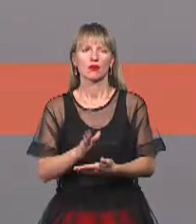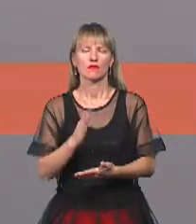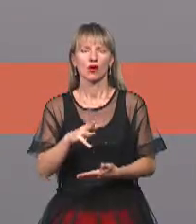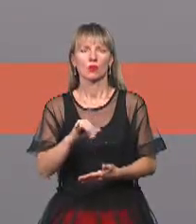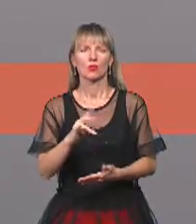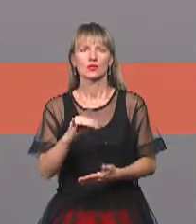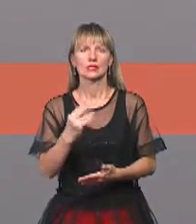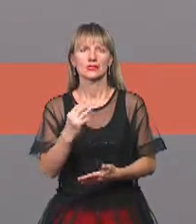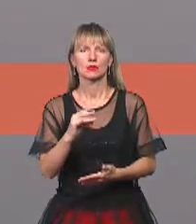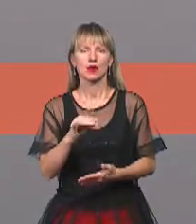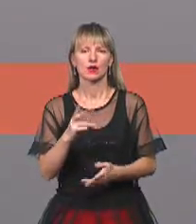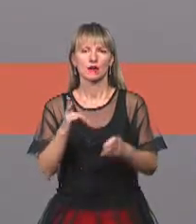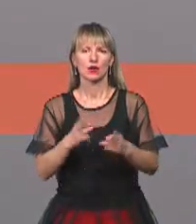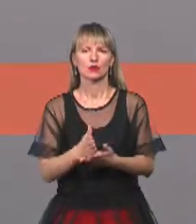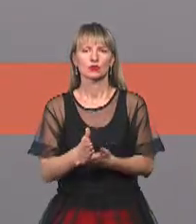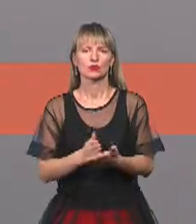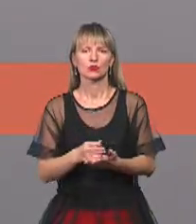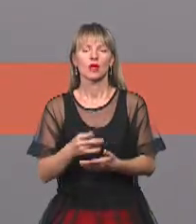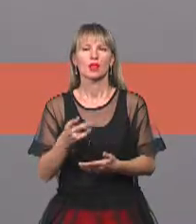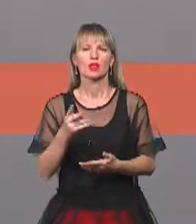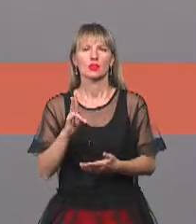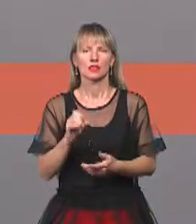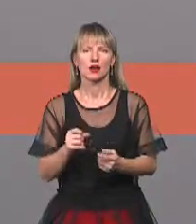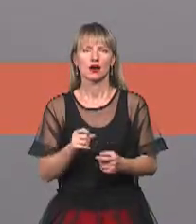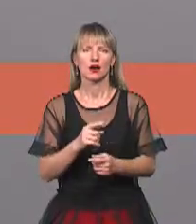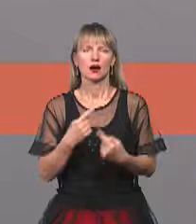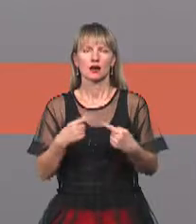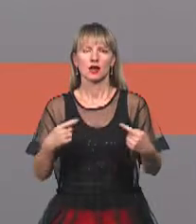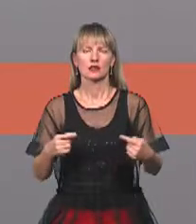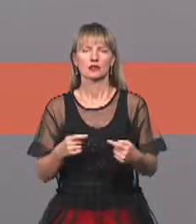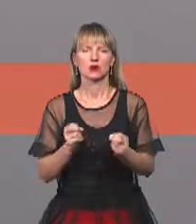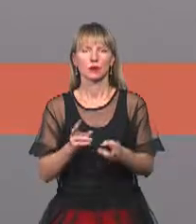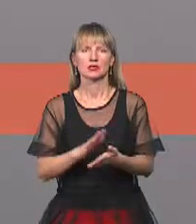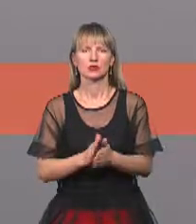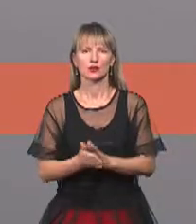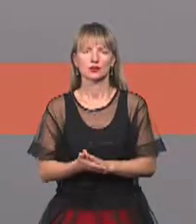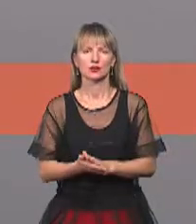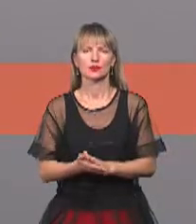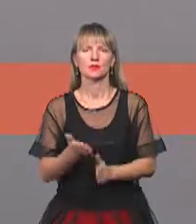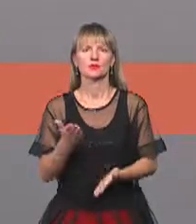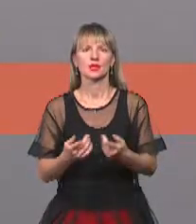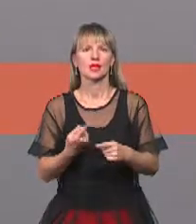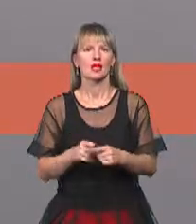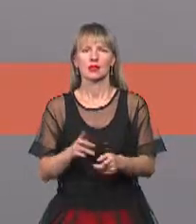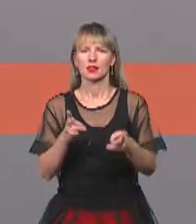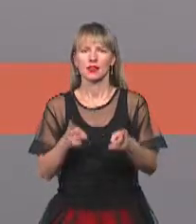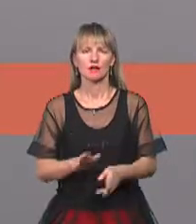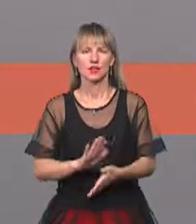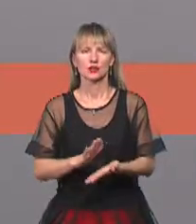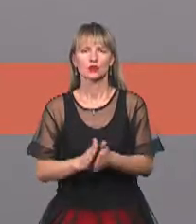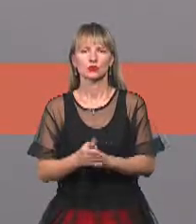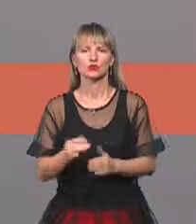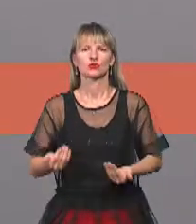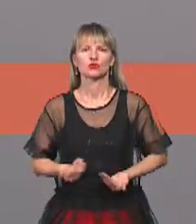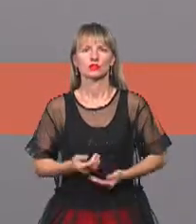аварійну службу саме на ті аварійні та позаштатні ситуації. Але ми розуміємо, що ну, якщо це не аварійна ситуація, і мешканці